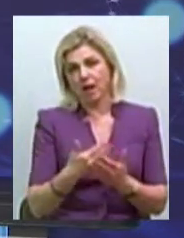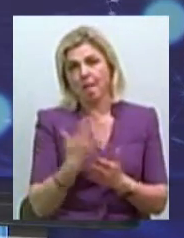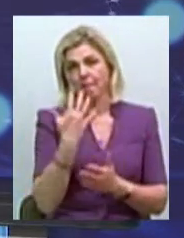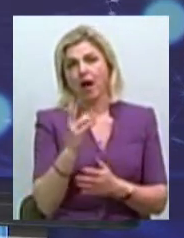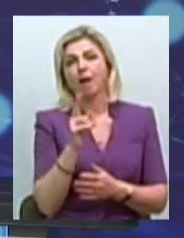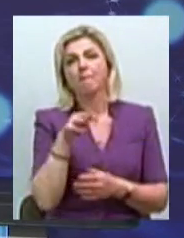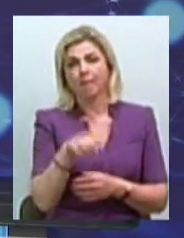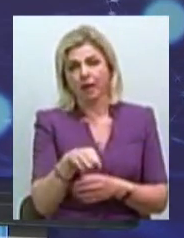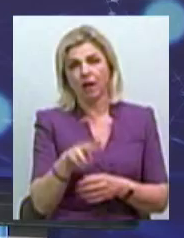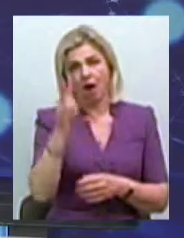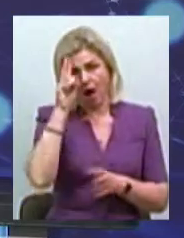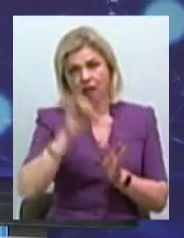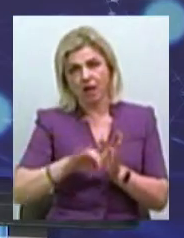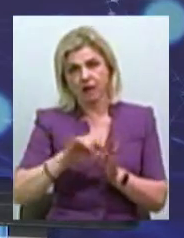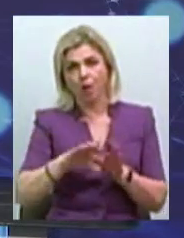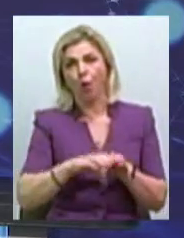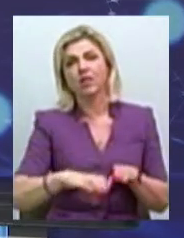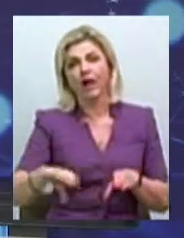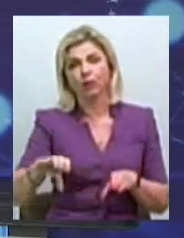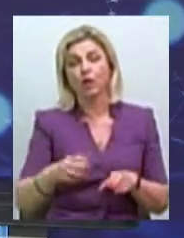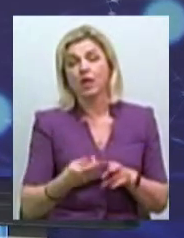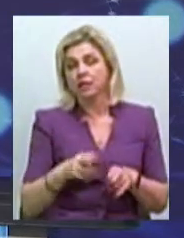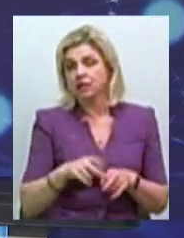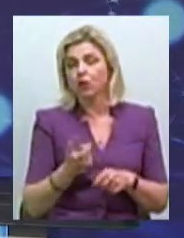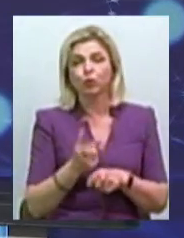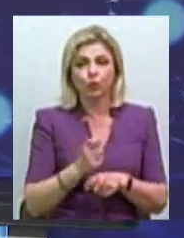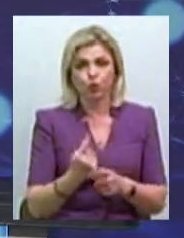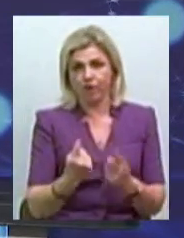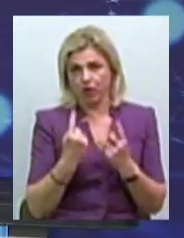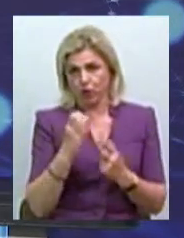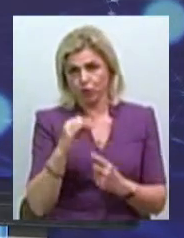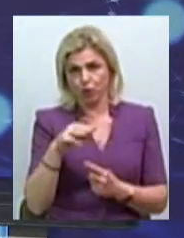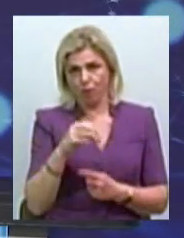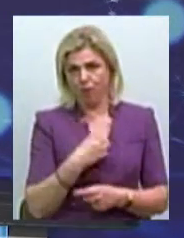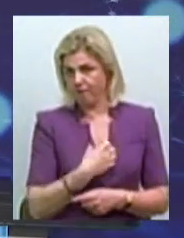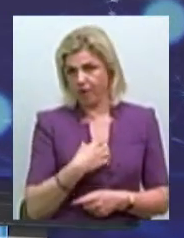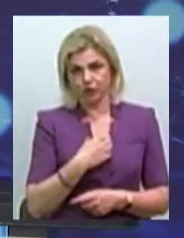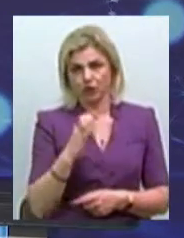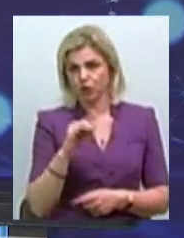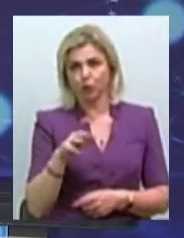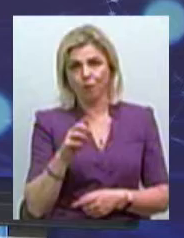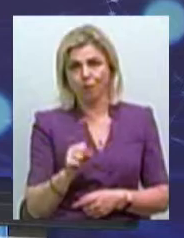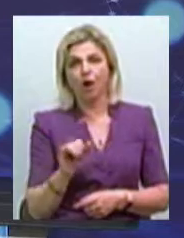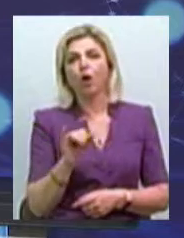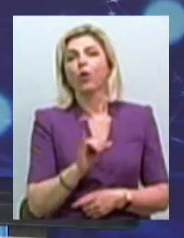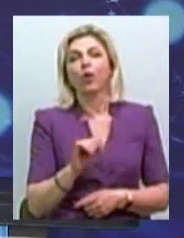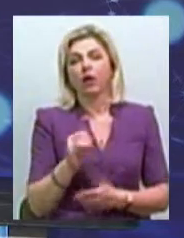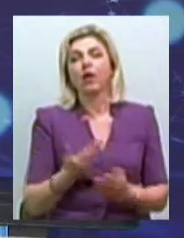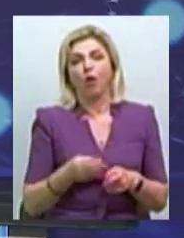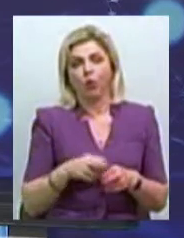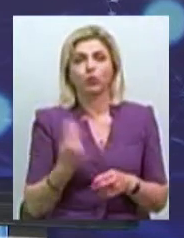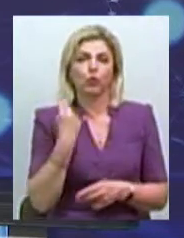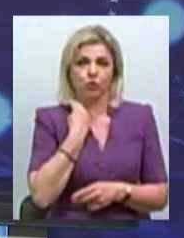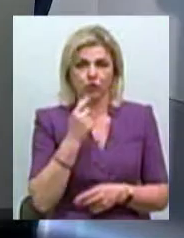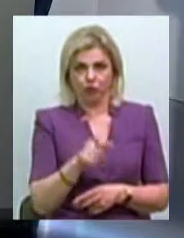кілометрів каналізаційного колектора. То це дуже значна сума. Це дуже значна сума, яку заборгували нам